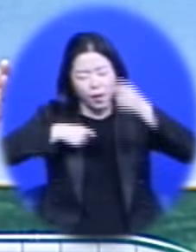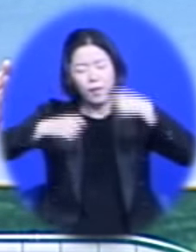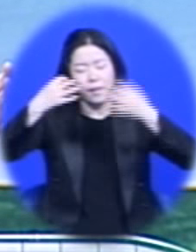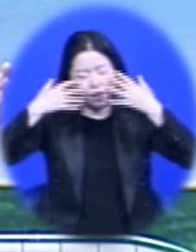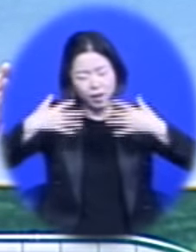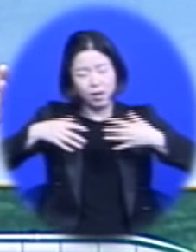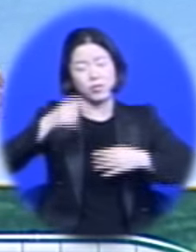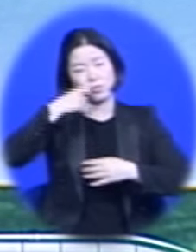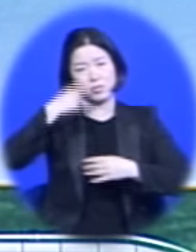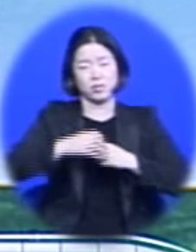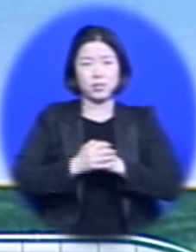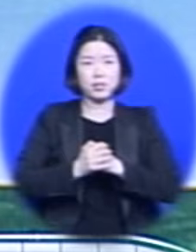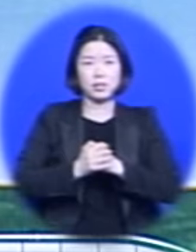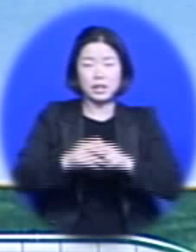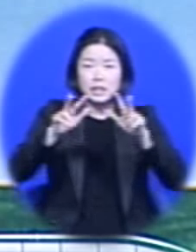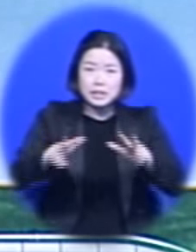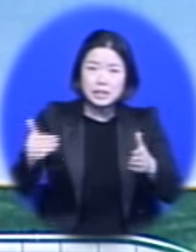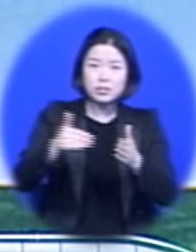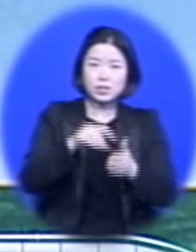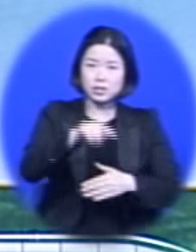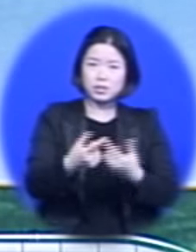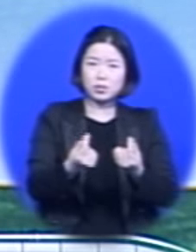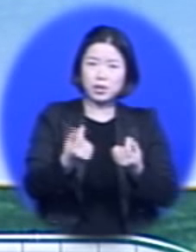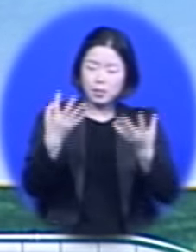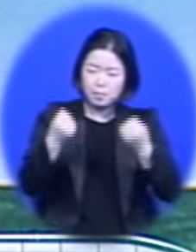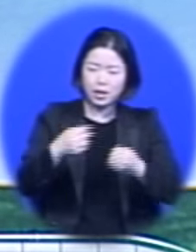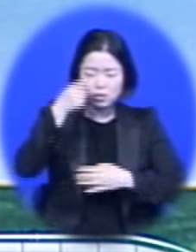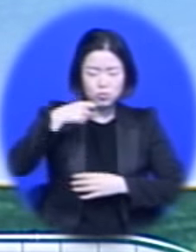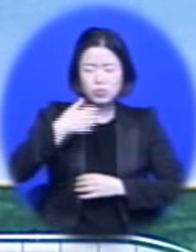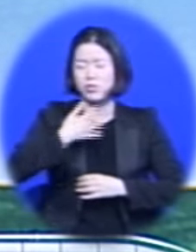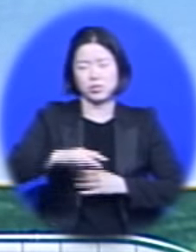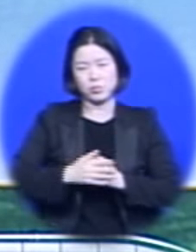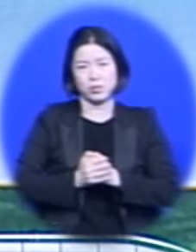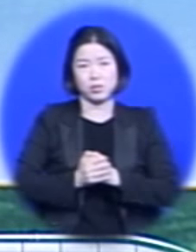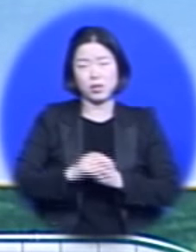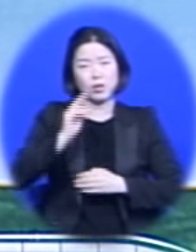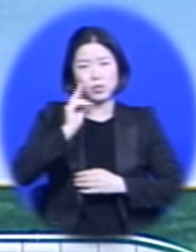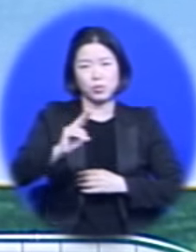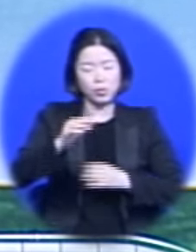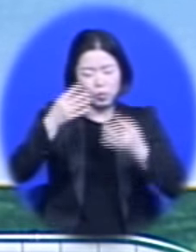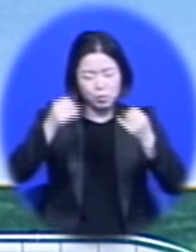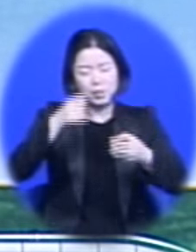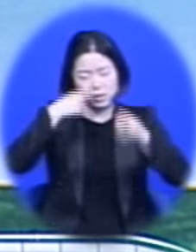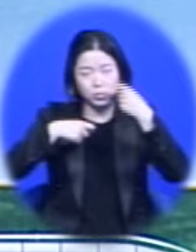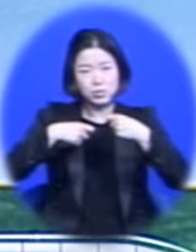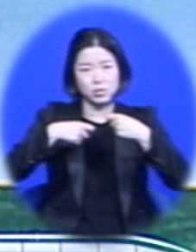울었어요. 지금까지 그렇게 많이 울은 적이 없어요. 너무너무 울었어요.